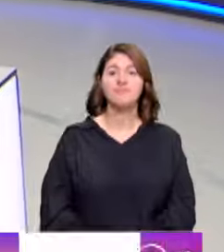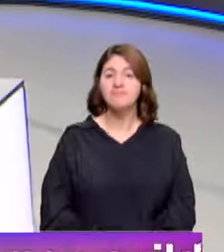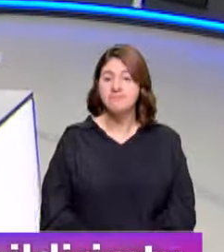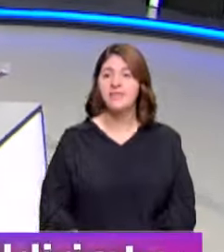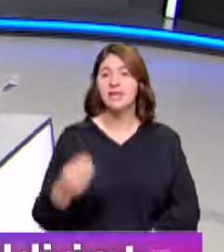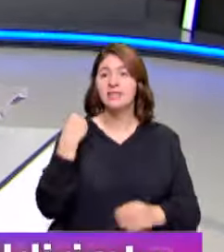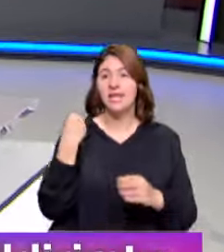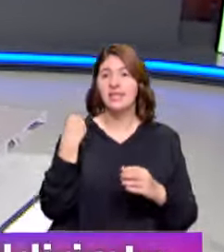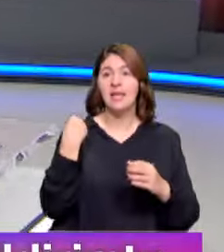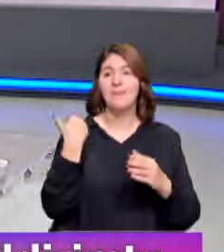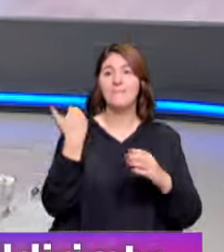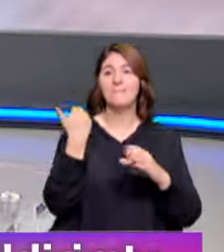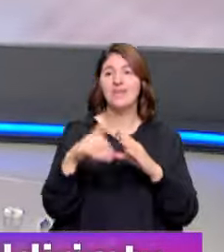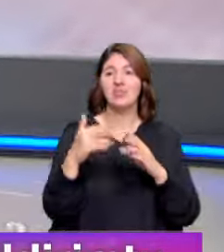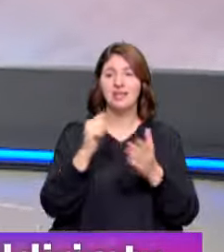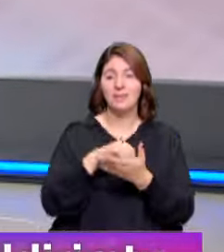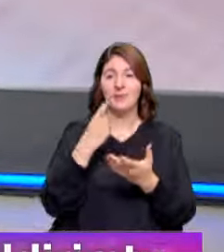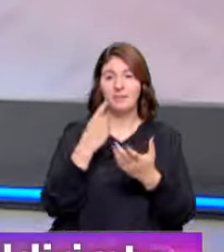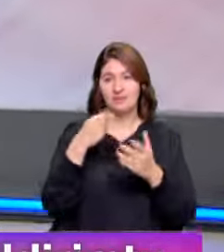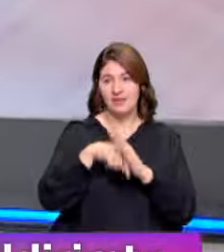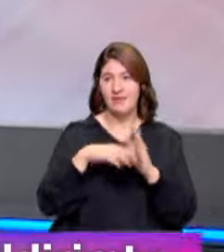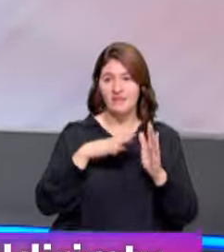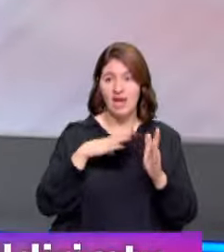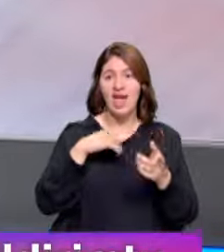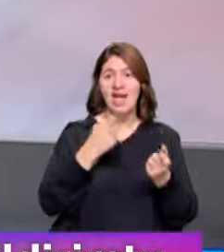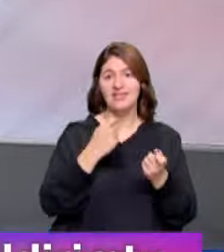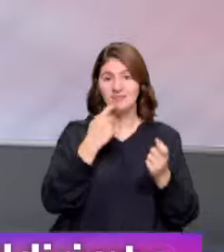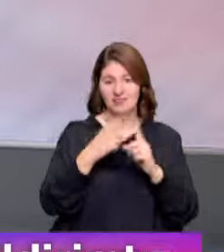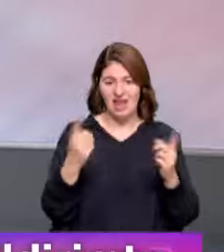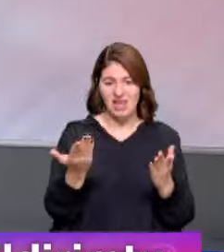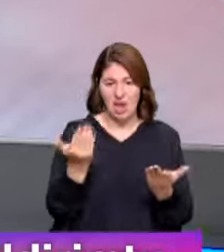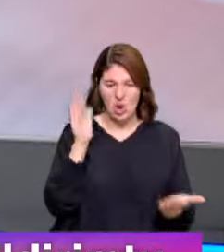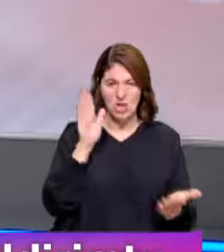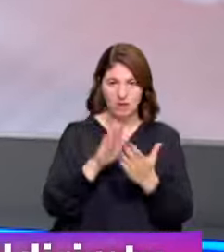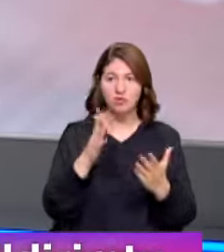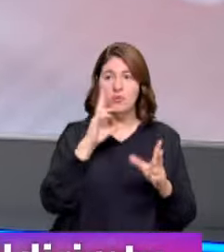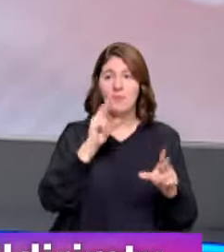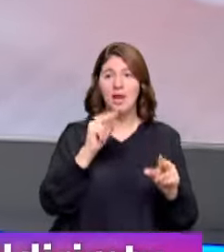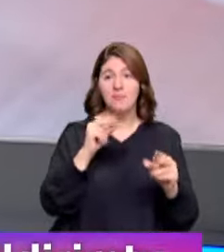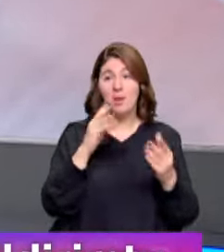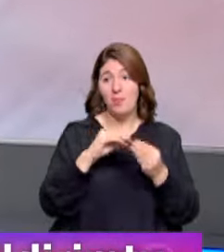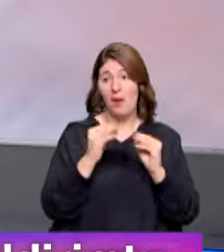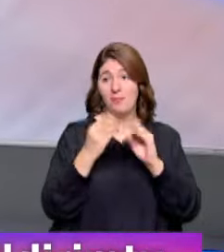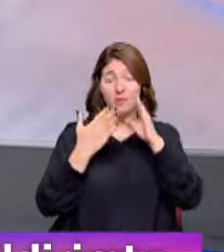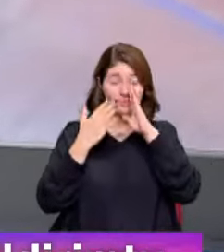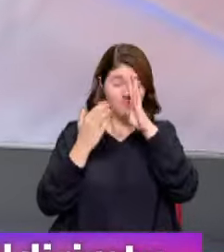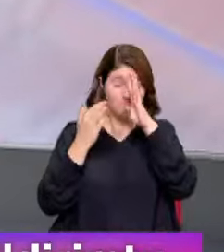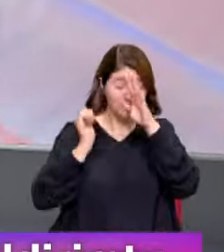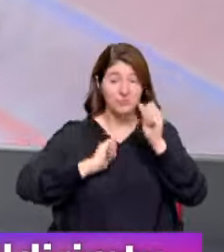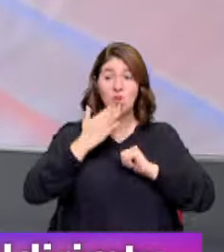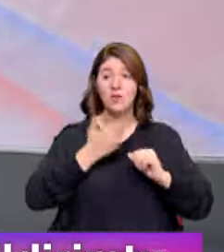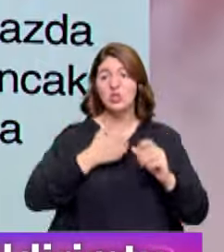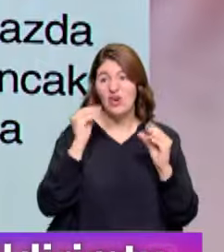Yeni Mesaj gazetesinden bir detay paylaşmak istiyorum. Eğitim ve öğretim yılı başlarken barınma problemi üniversite öğrencilerimizin